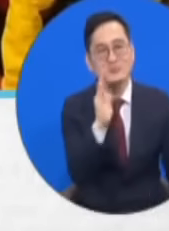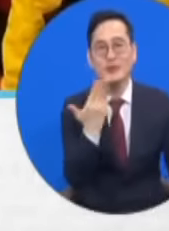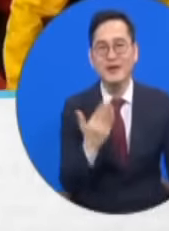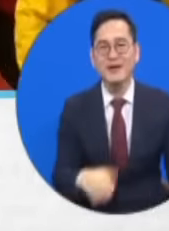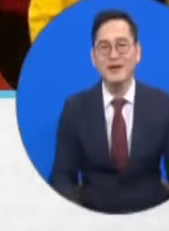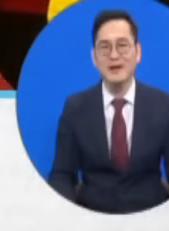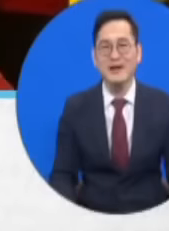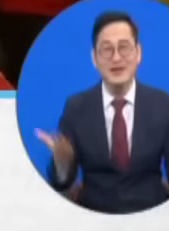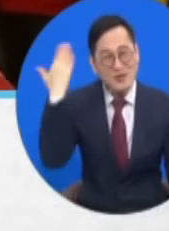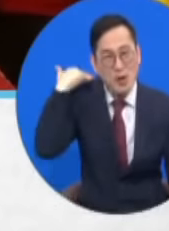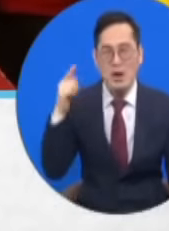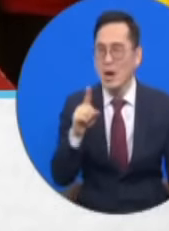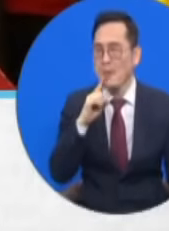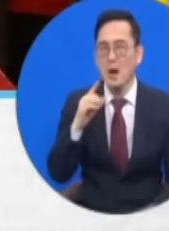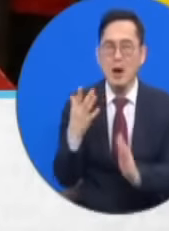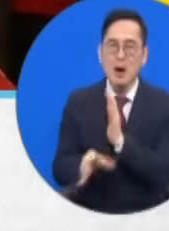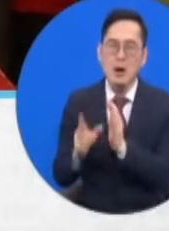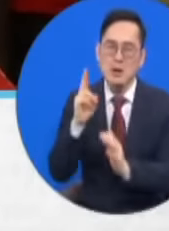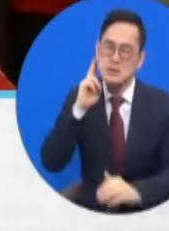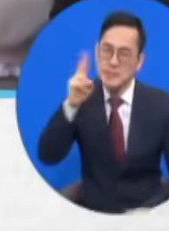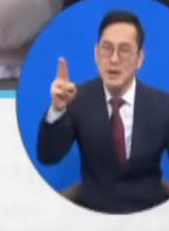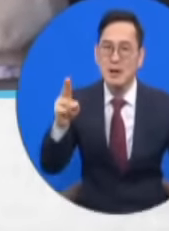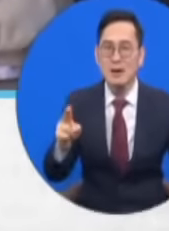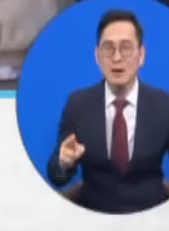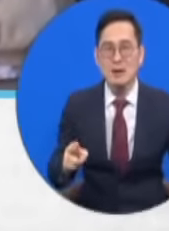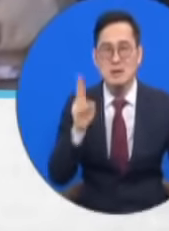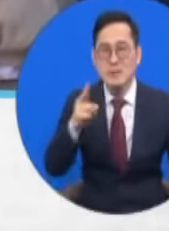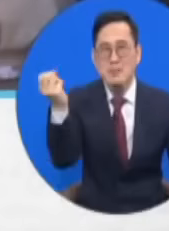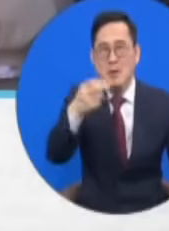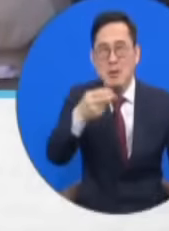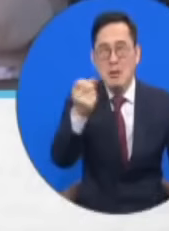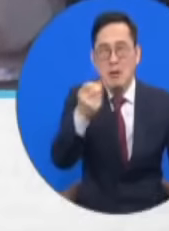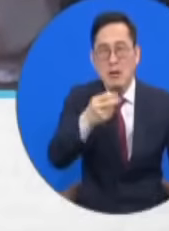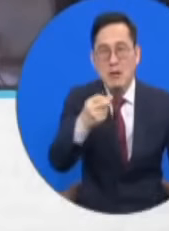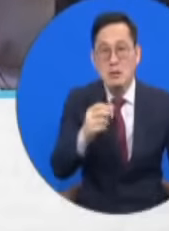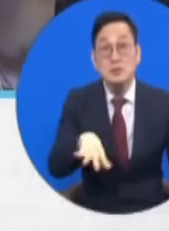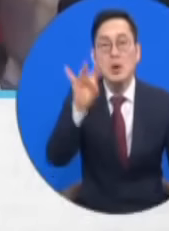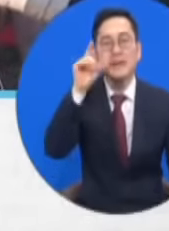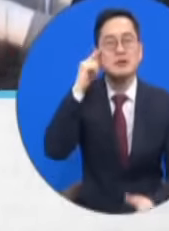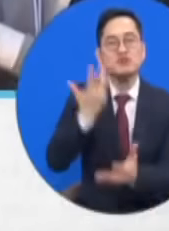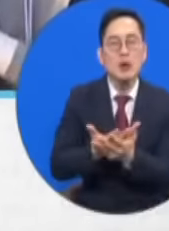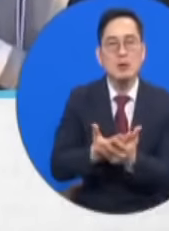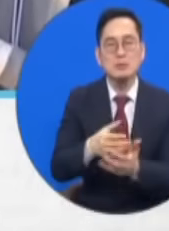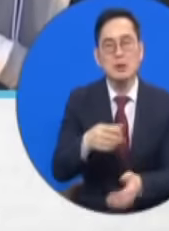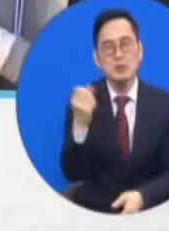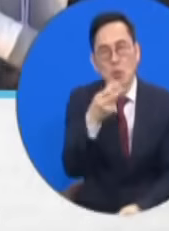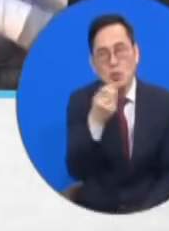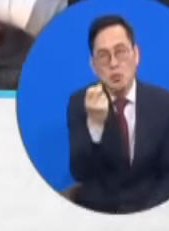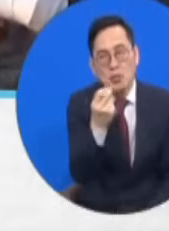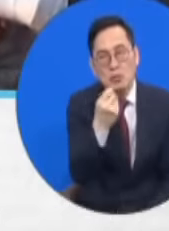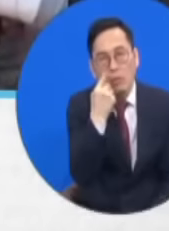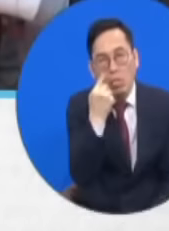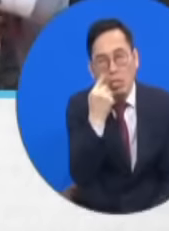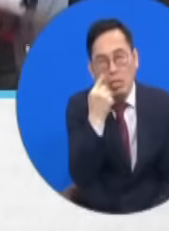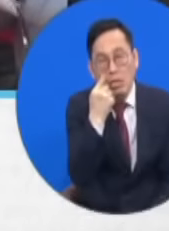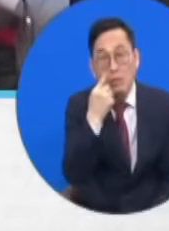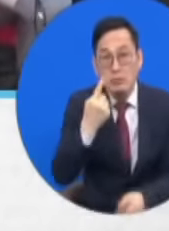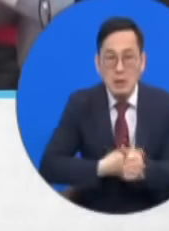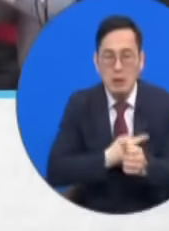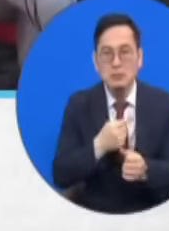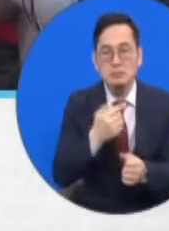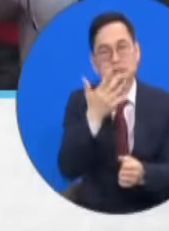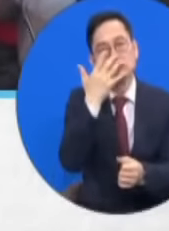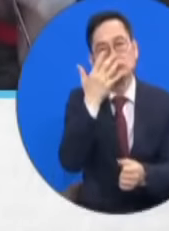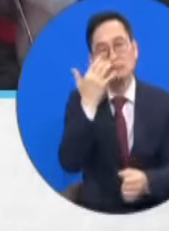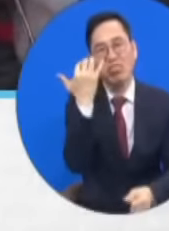것처럼 우리가 굉장히 둔해진 경향이 좀 있다. 그래서 저것도 정말 최고의 막말이거든요. 그럼에도 불구하고 모든